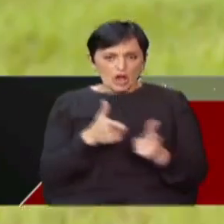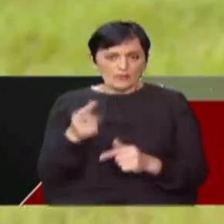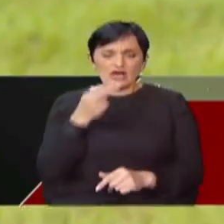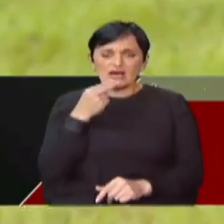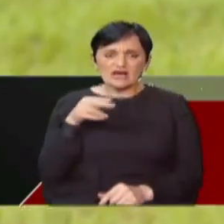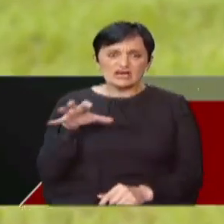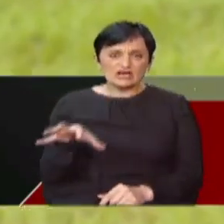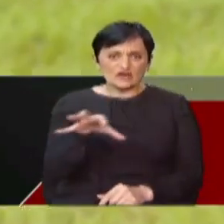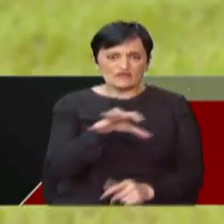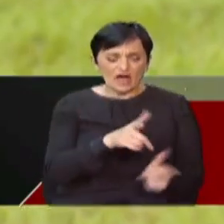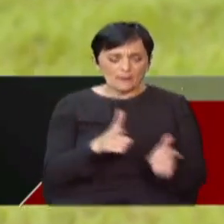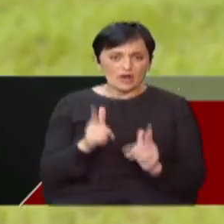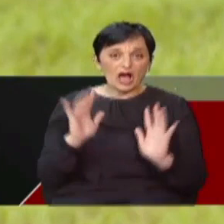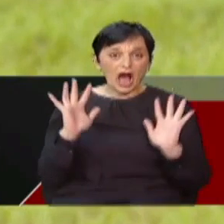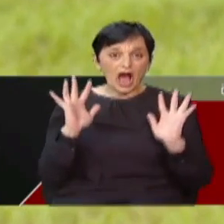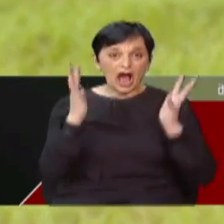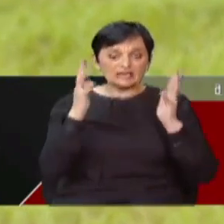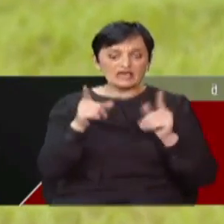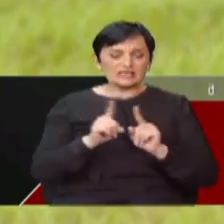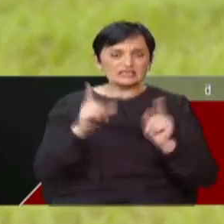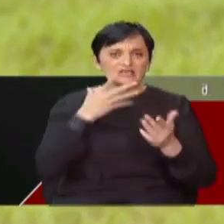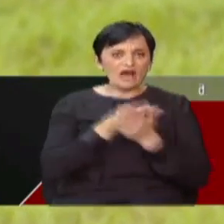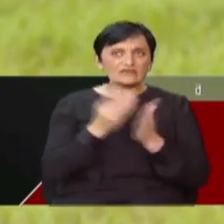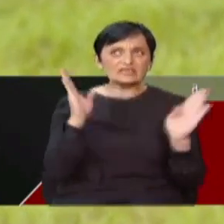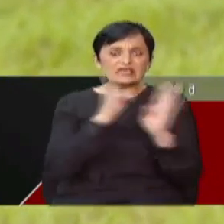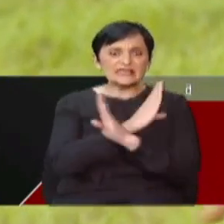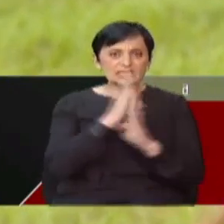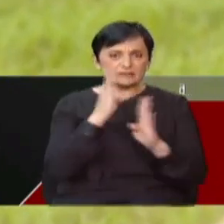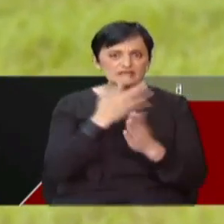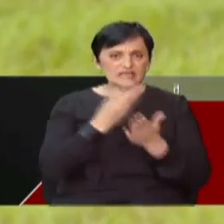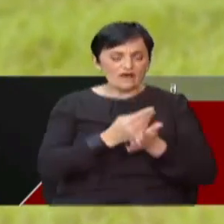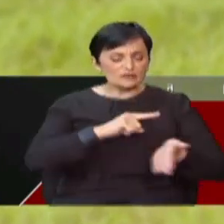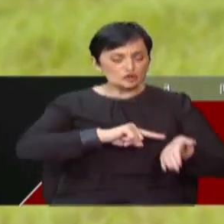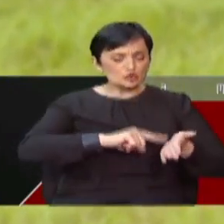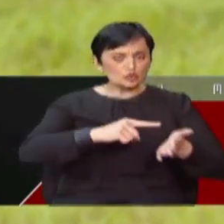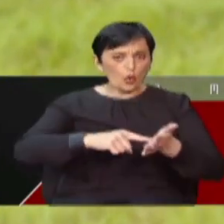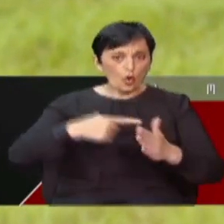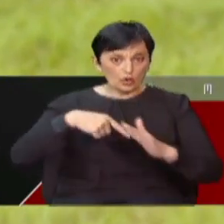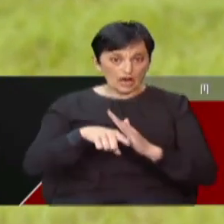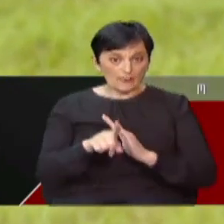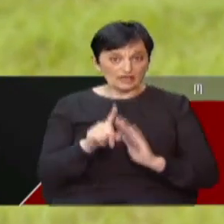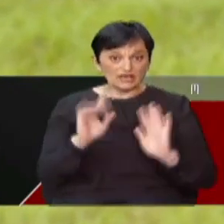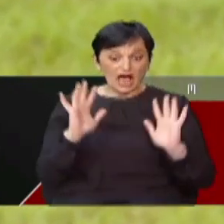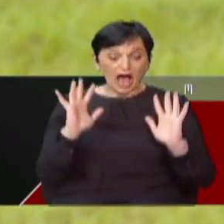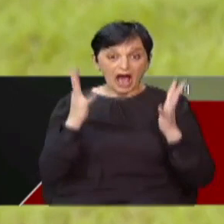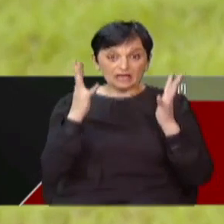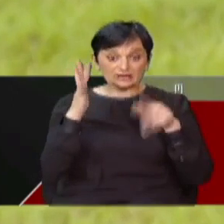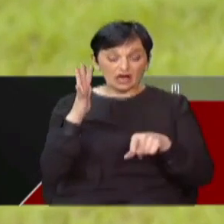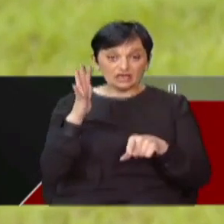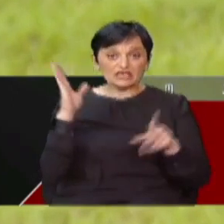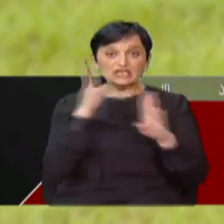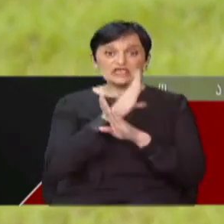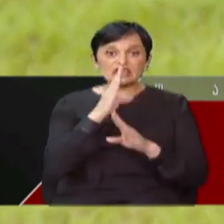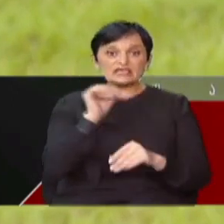ობიექტი არის მზად. ანაკლია განსხვავდება თავისი კლიმატი და თავისი ლოკაციიდან გამომდინარე. ანაკლიაში კლიმატი